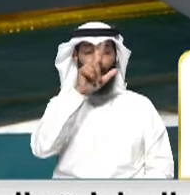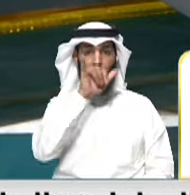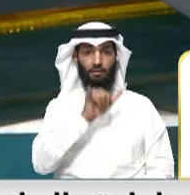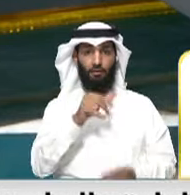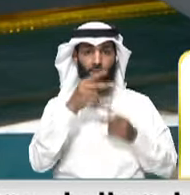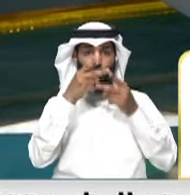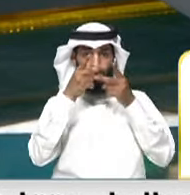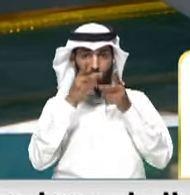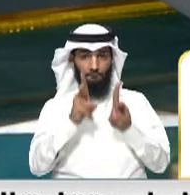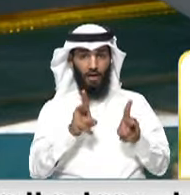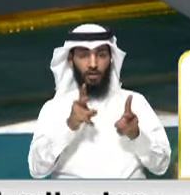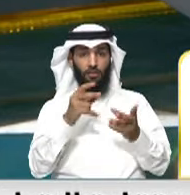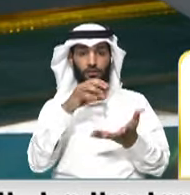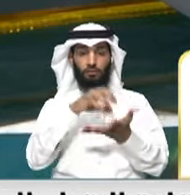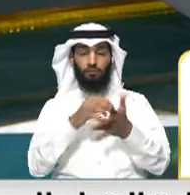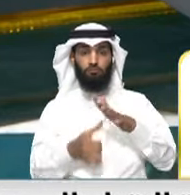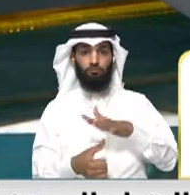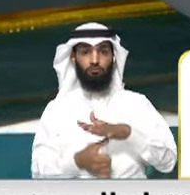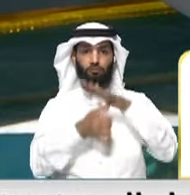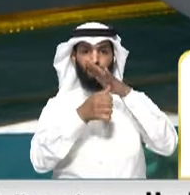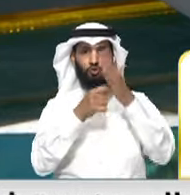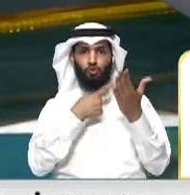باغلبيه 55